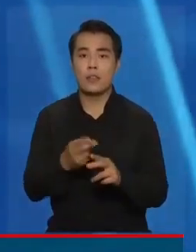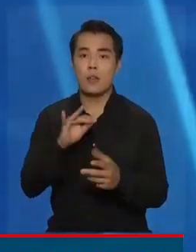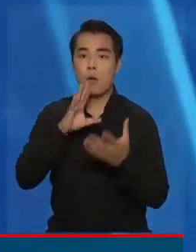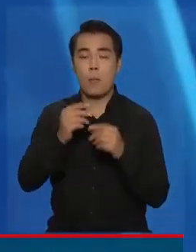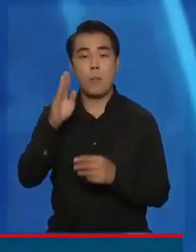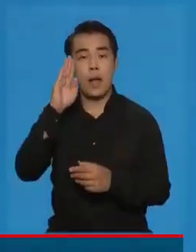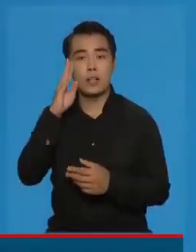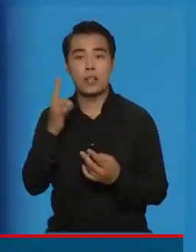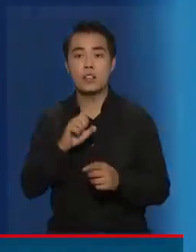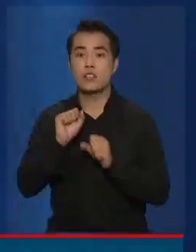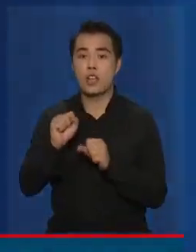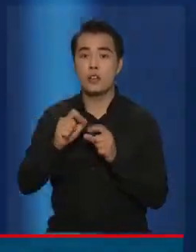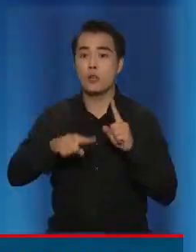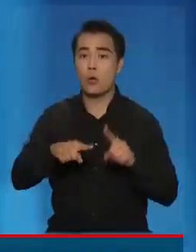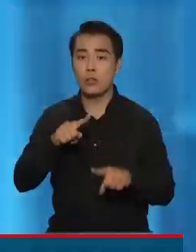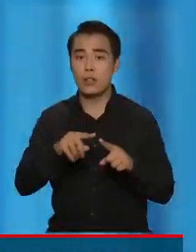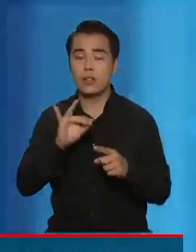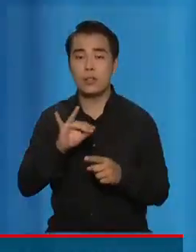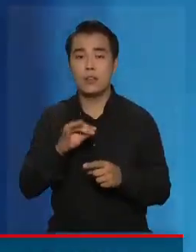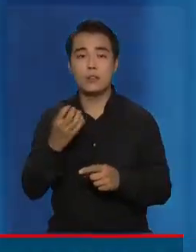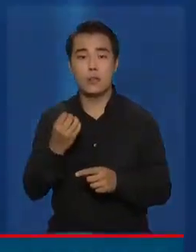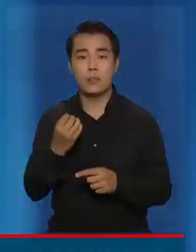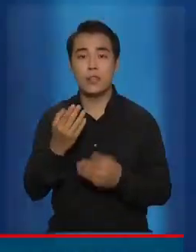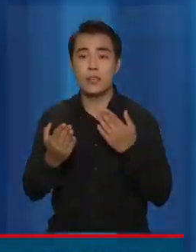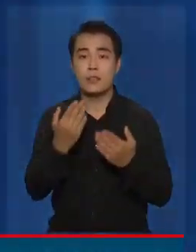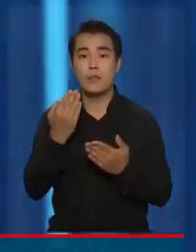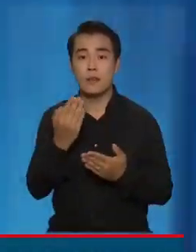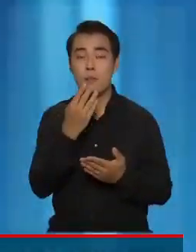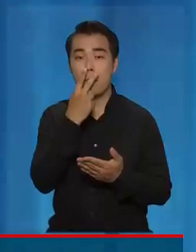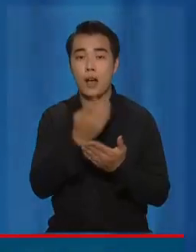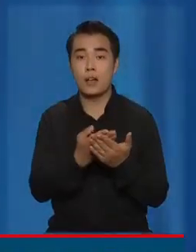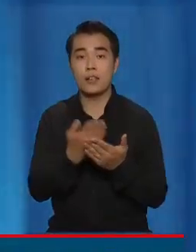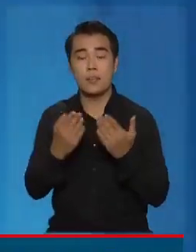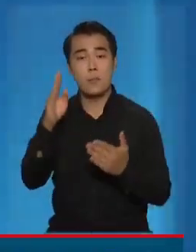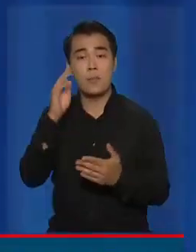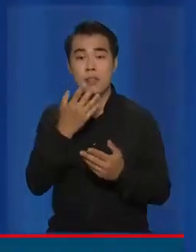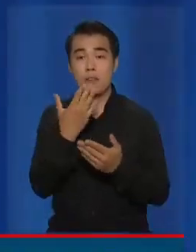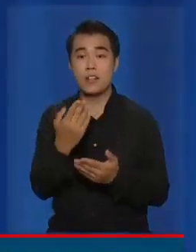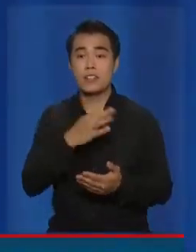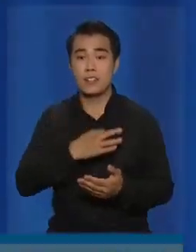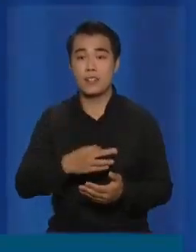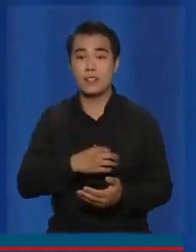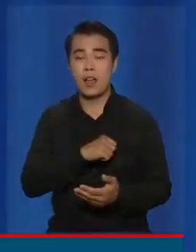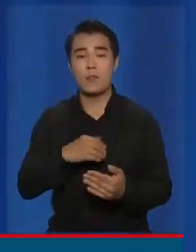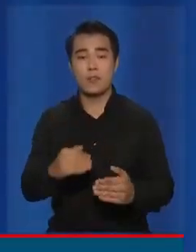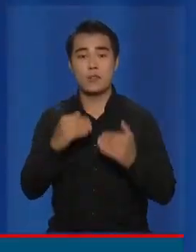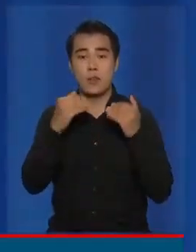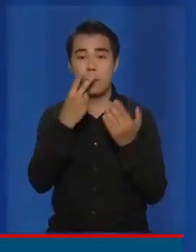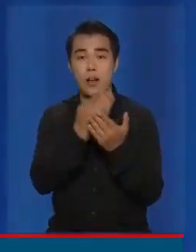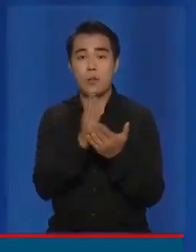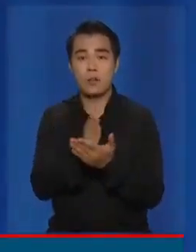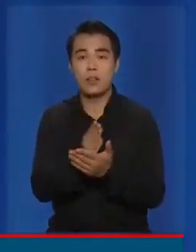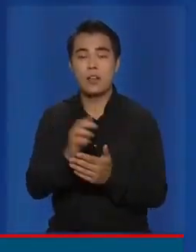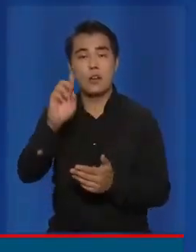парнем, защитником Родины. И при этом, если вы покажете, если парень, ваш сын, покажет самый высокий результат, он